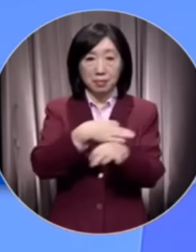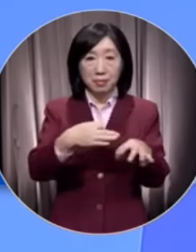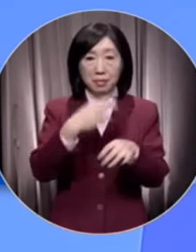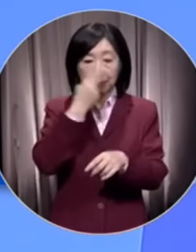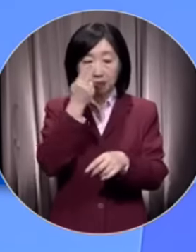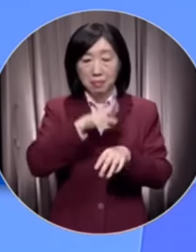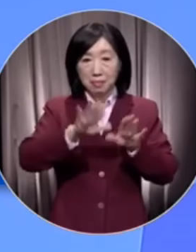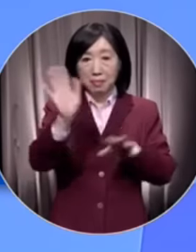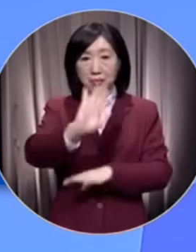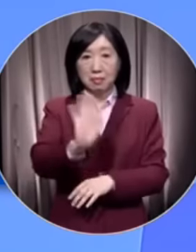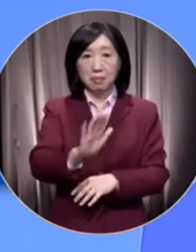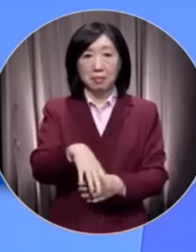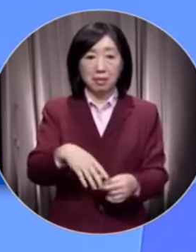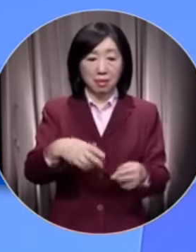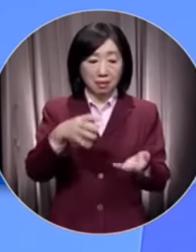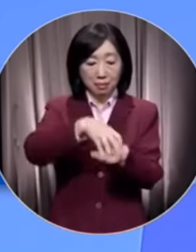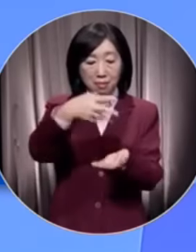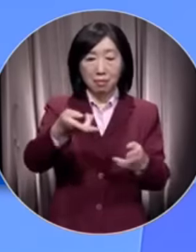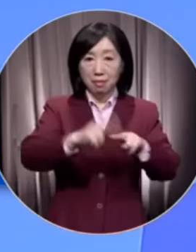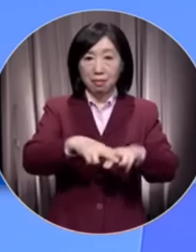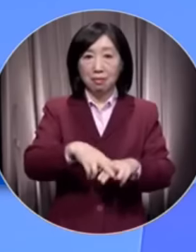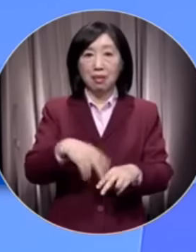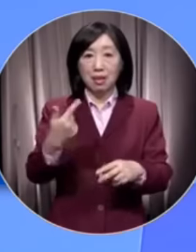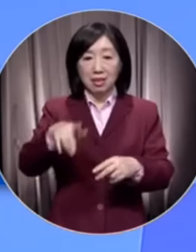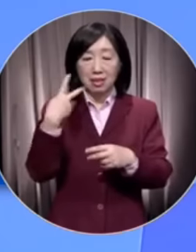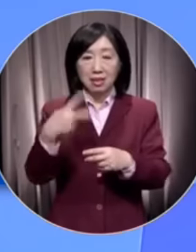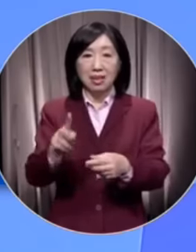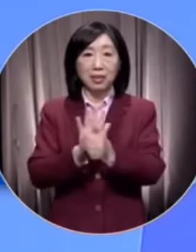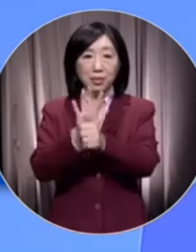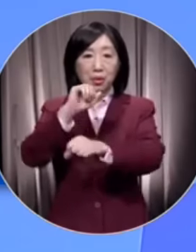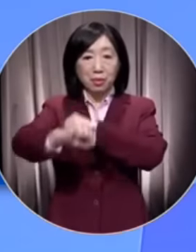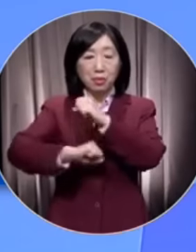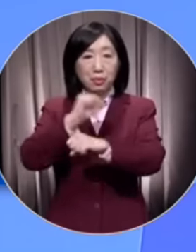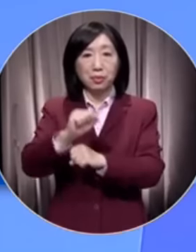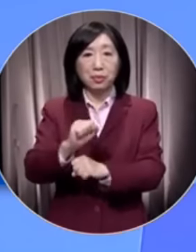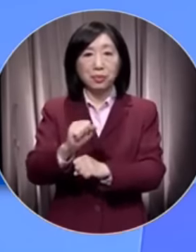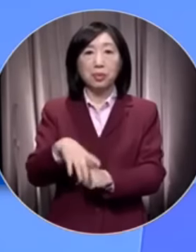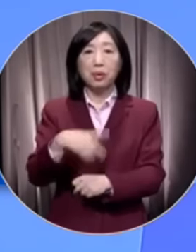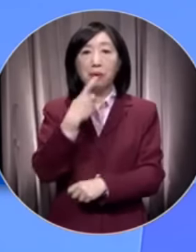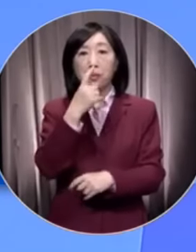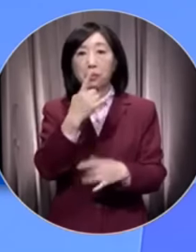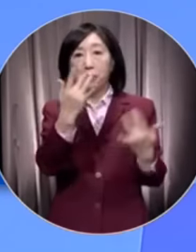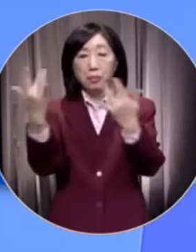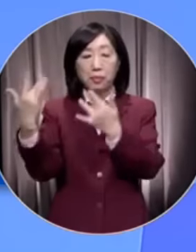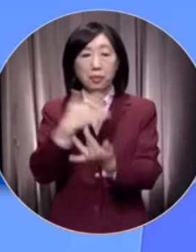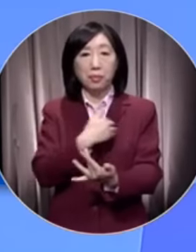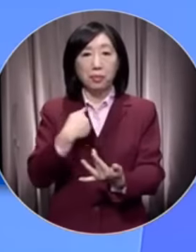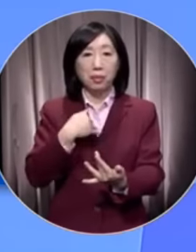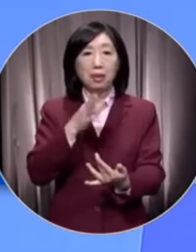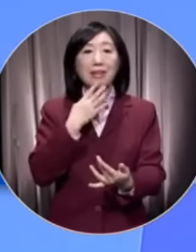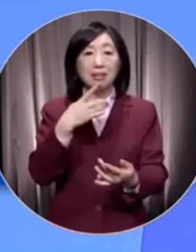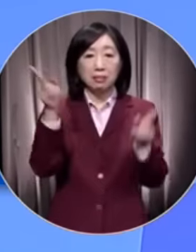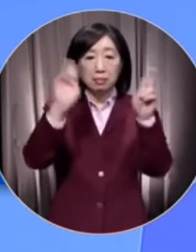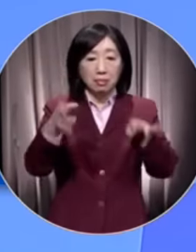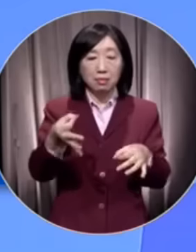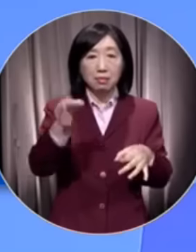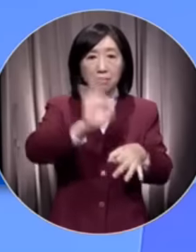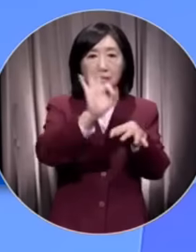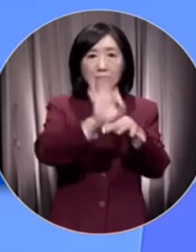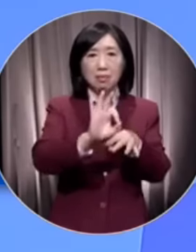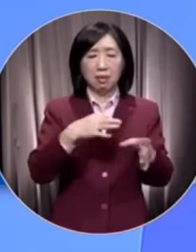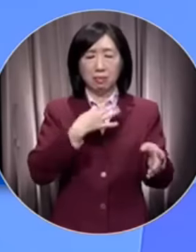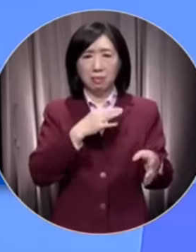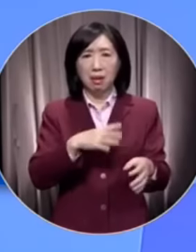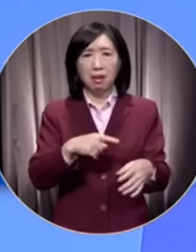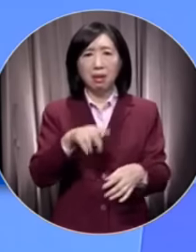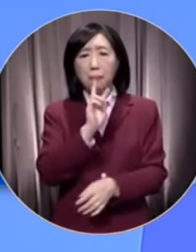废核，而且同时推动绿能，又说不涨电价，又一会儿说没有说不涨电价，